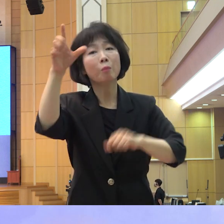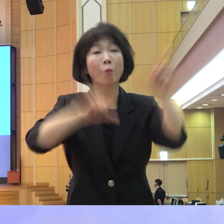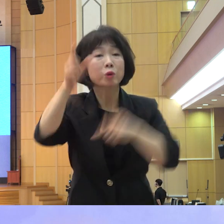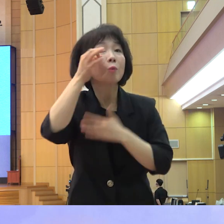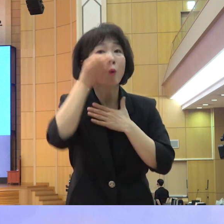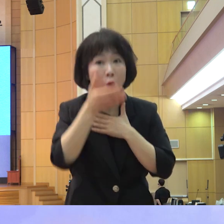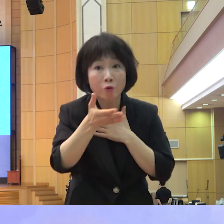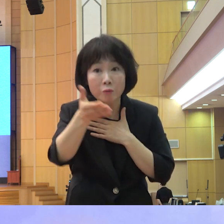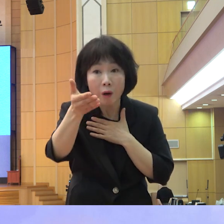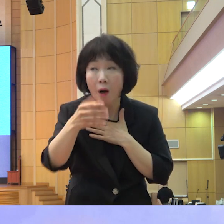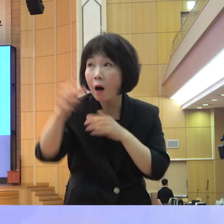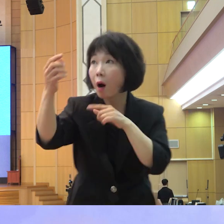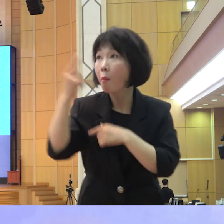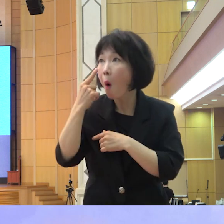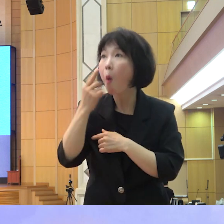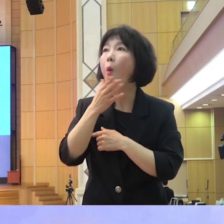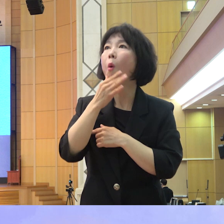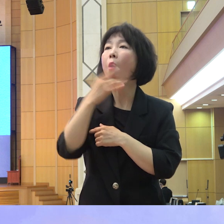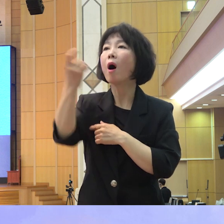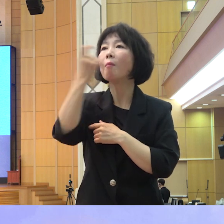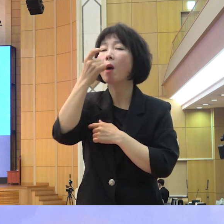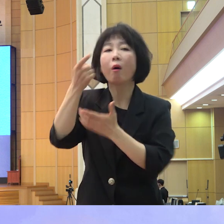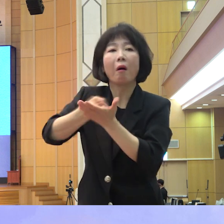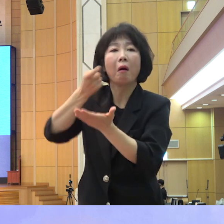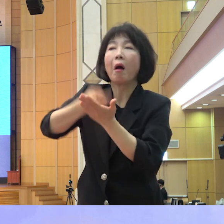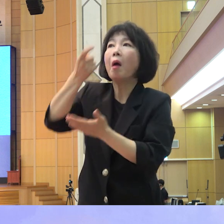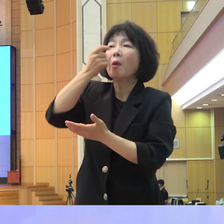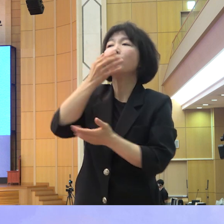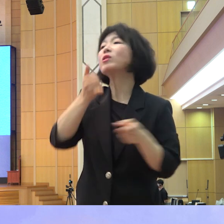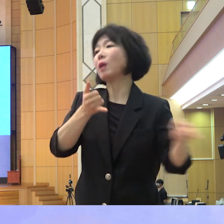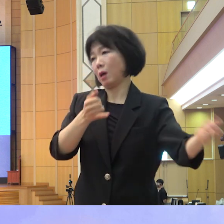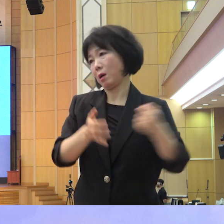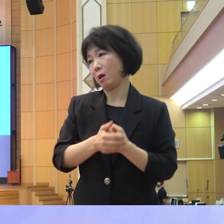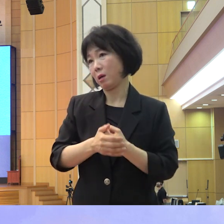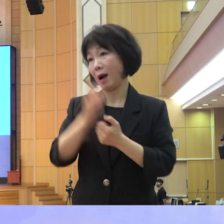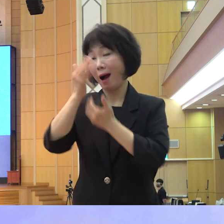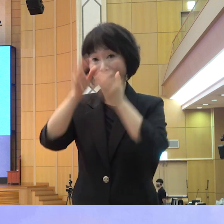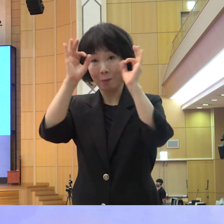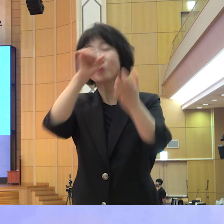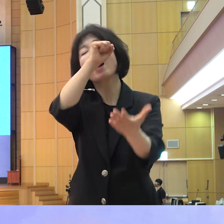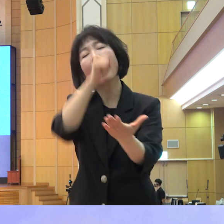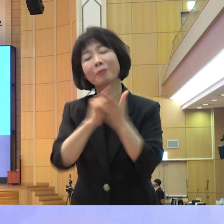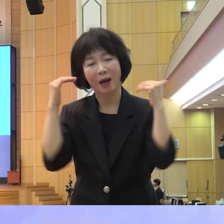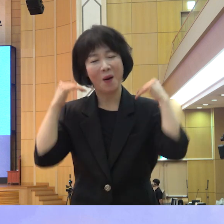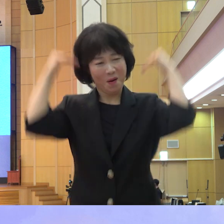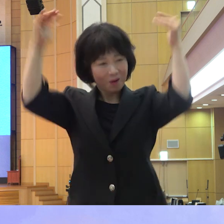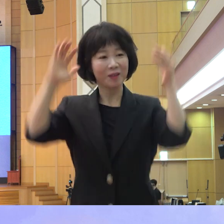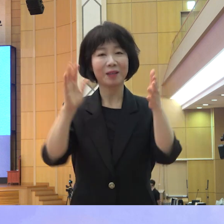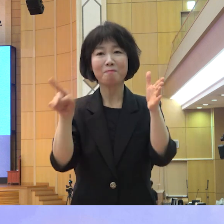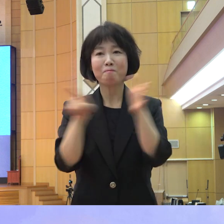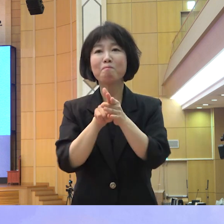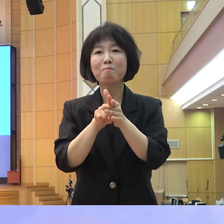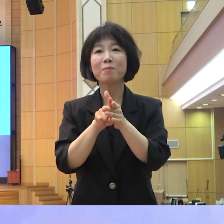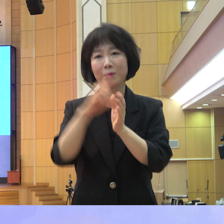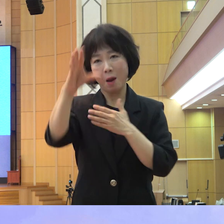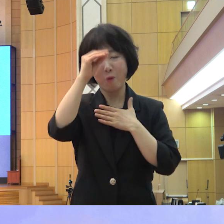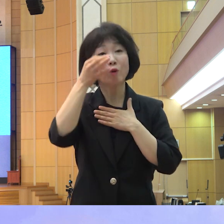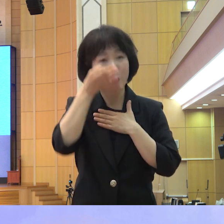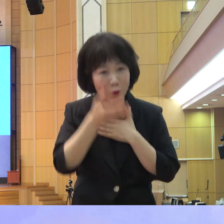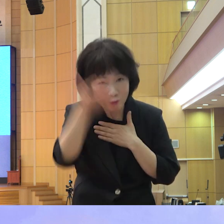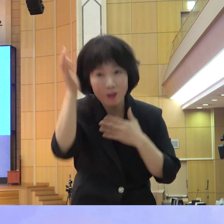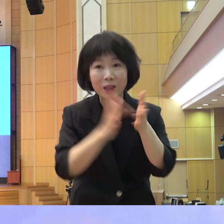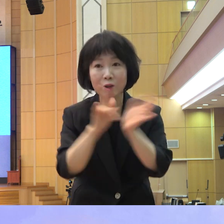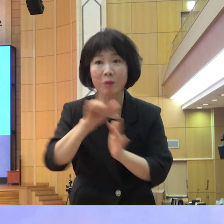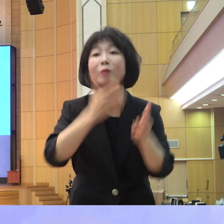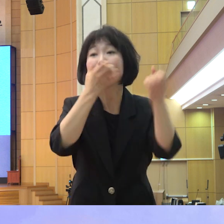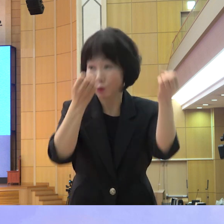그렇게 해서 멋진 어른, 은혜로운 어른, 하나님이 보시기에도 합당한 어른, 믿음의 본보기가 되는 그런 어른 되시길